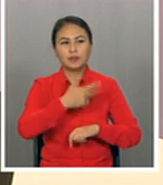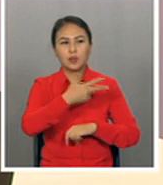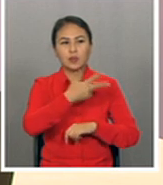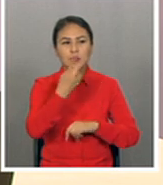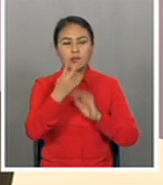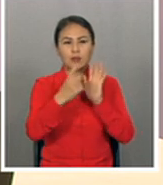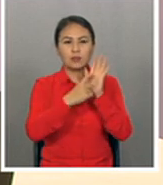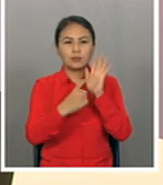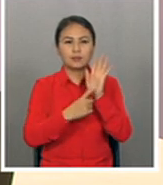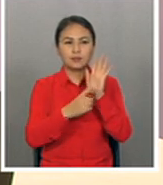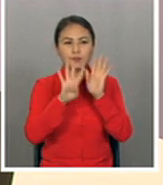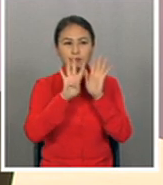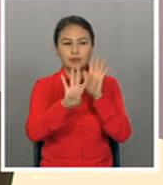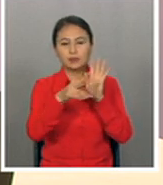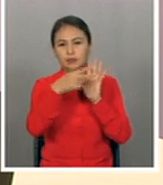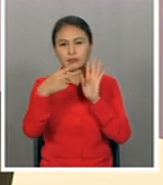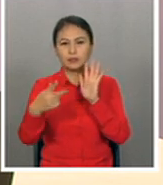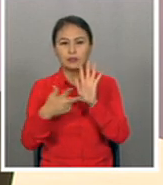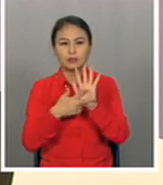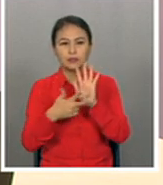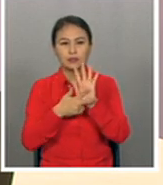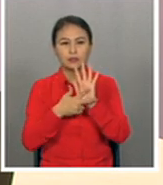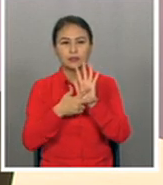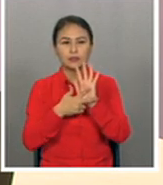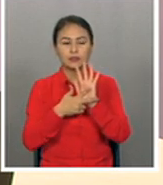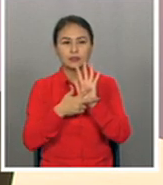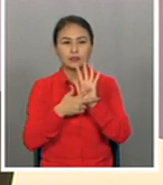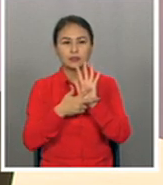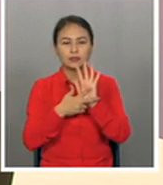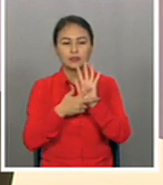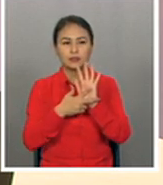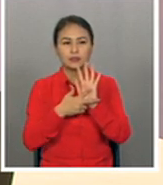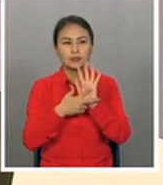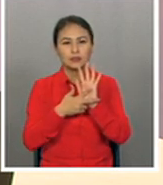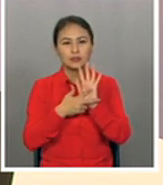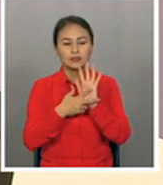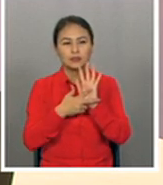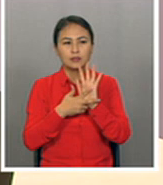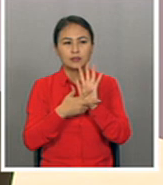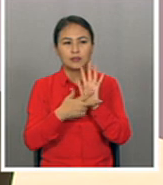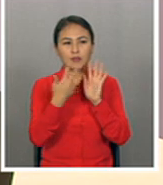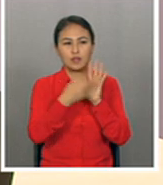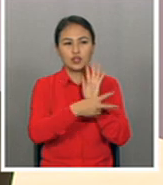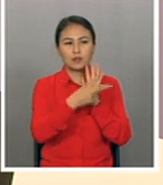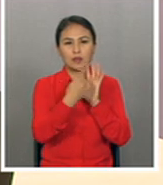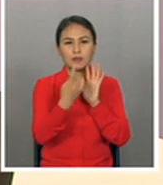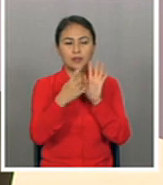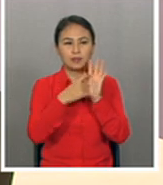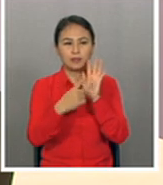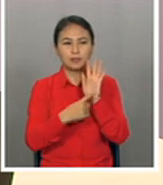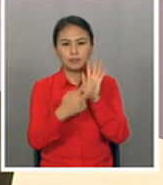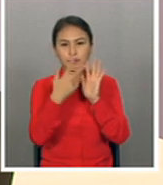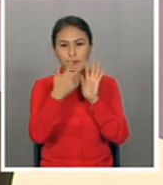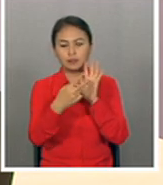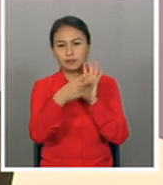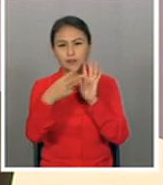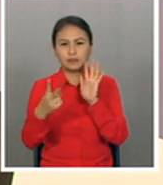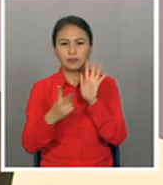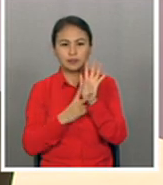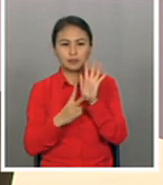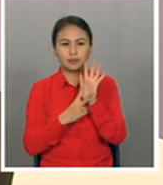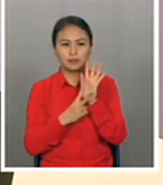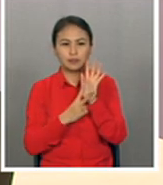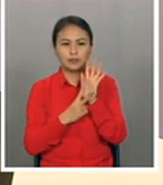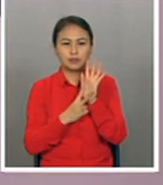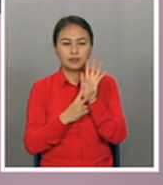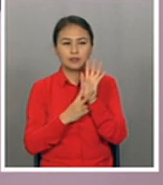32 мен 4-тің бөліндісінің мәні 8-ге тең болады. 21 мен 3-тің бөліндісінің мәні